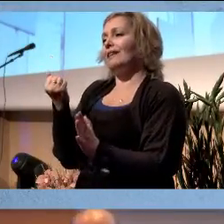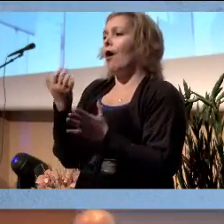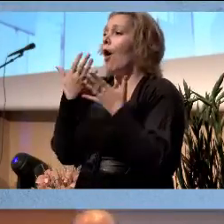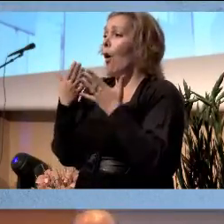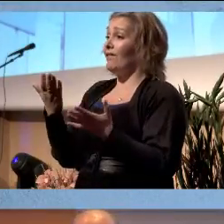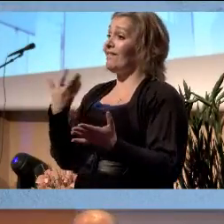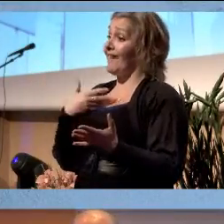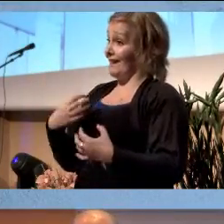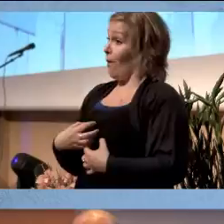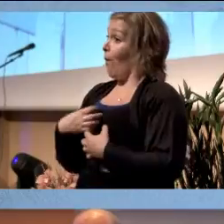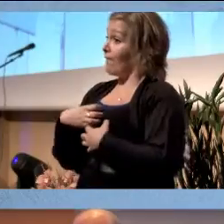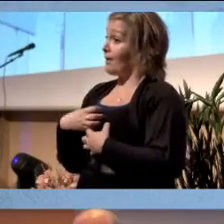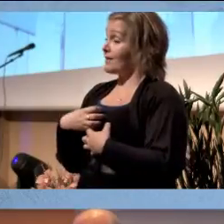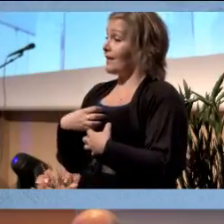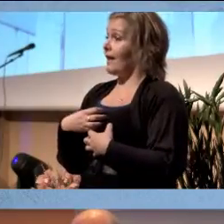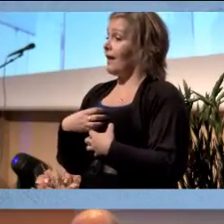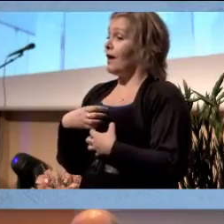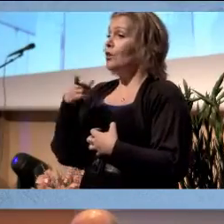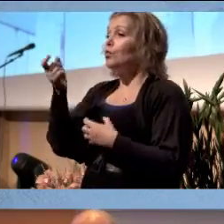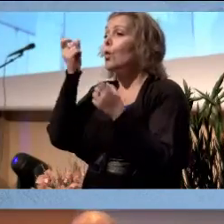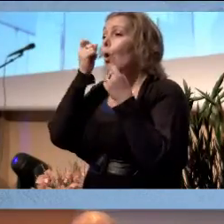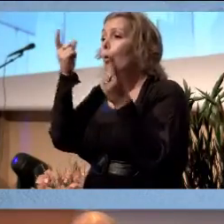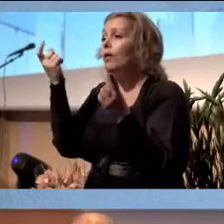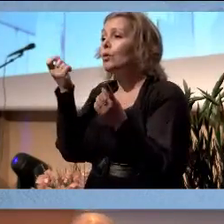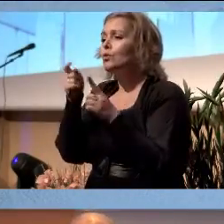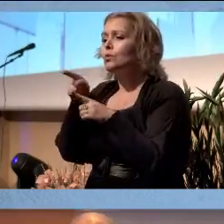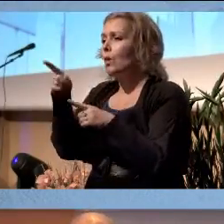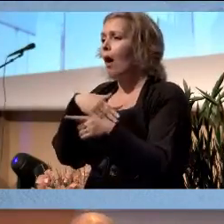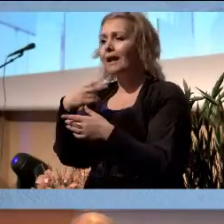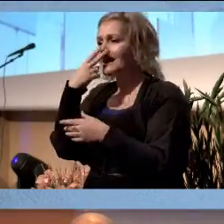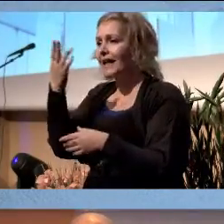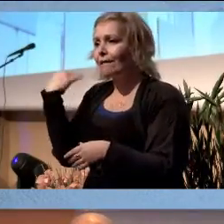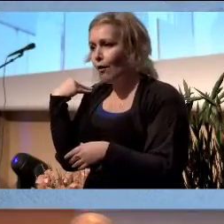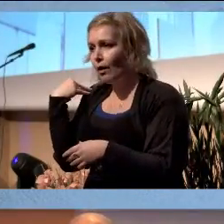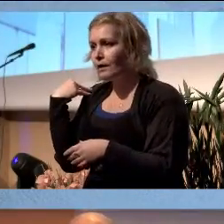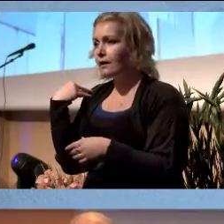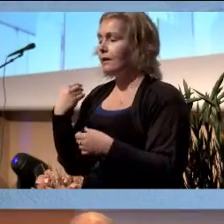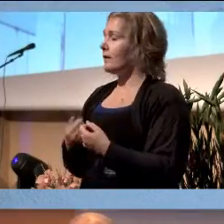ofte veldig overraskende. Du oppdager noe du ikke har sett før.